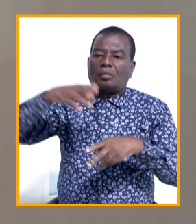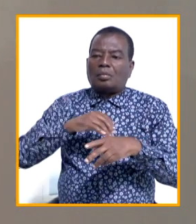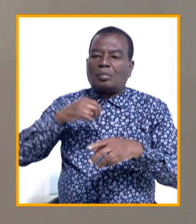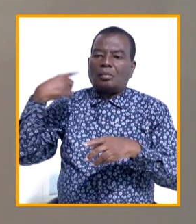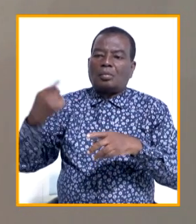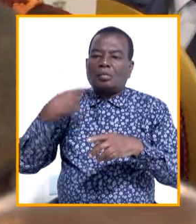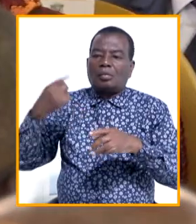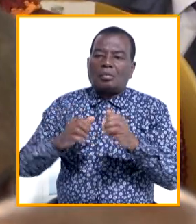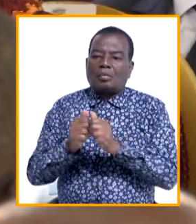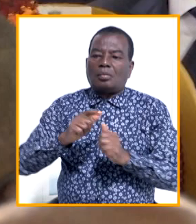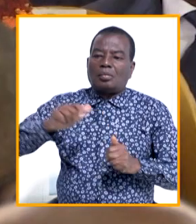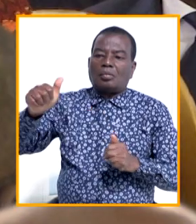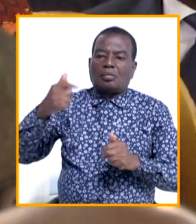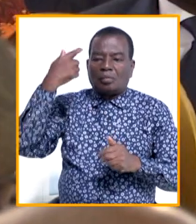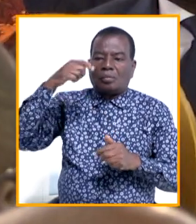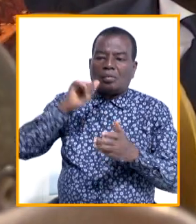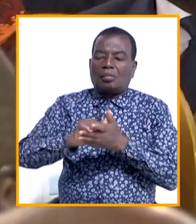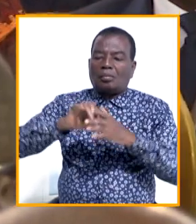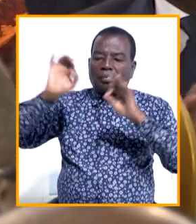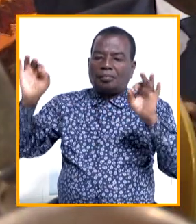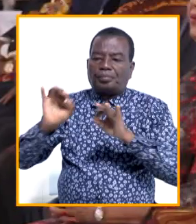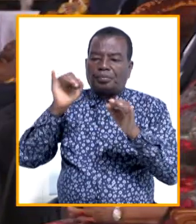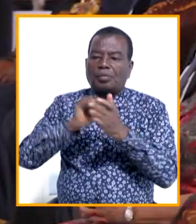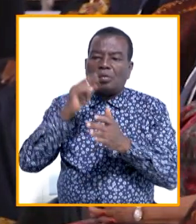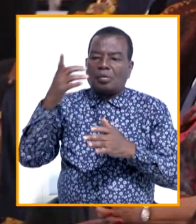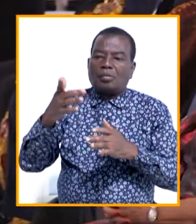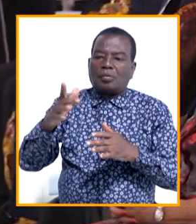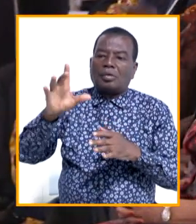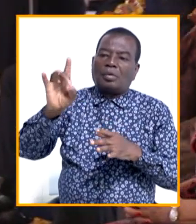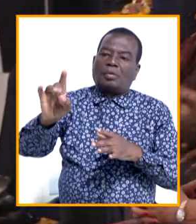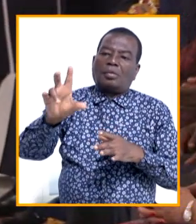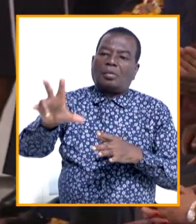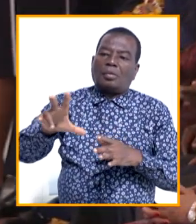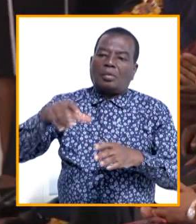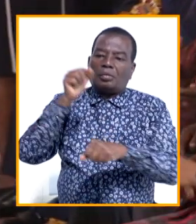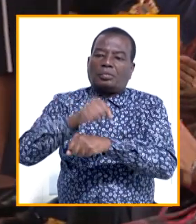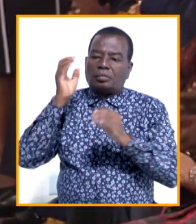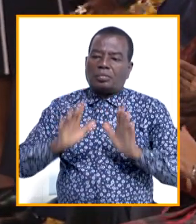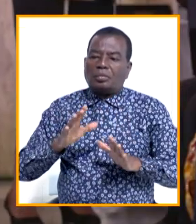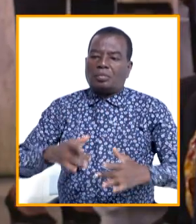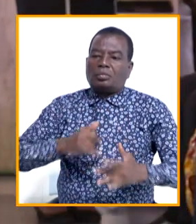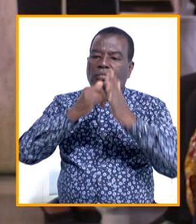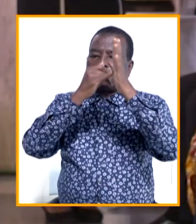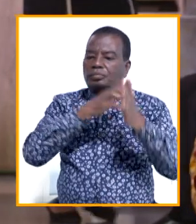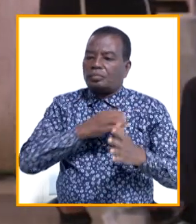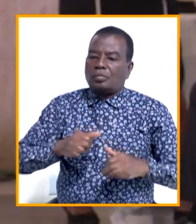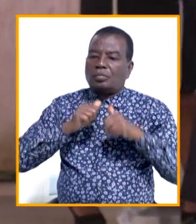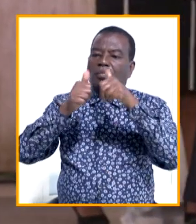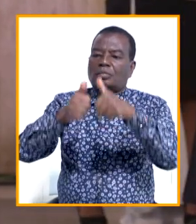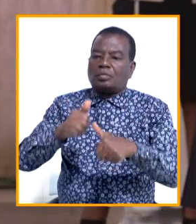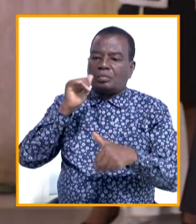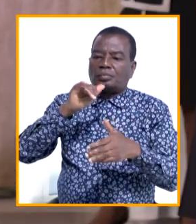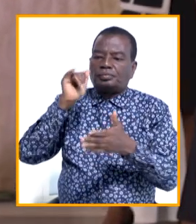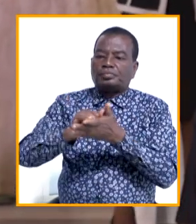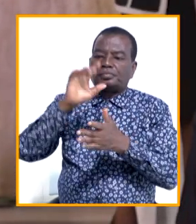toujours plus loin pour cette édition 2023 ce sont 83 lauréat qui viennent d'être distingués et récompensés ces